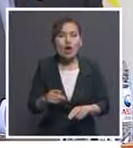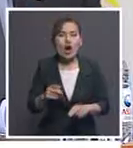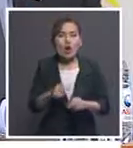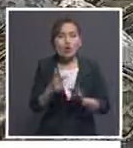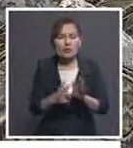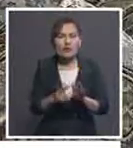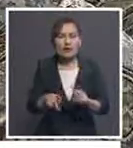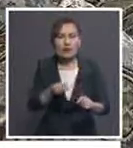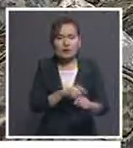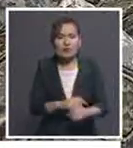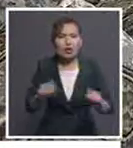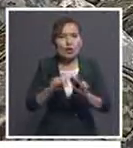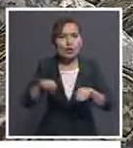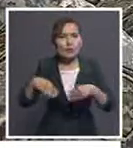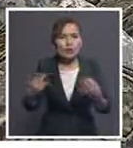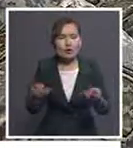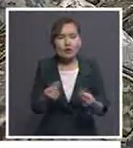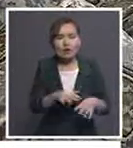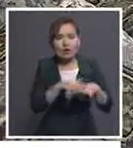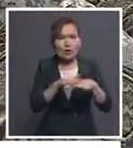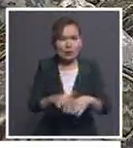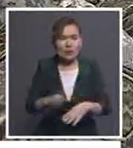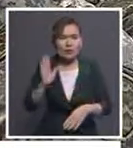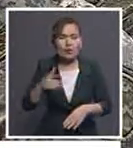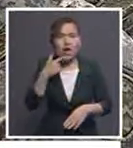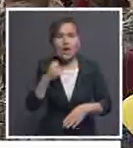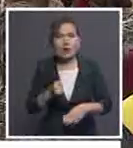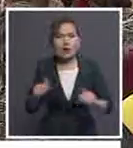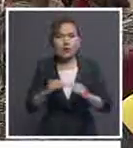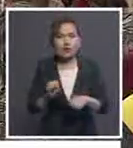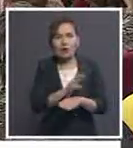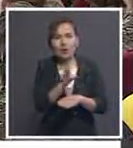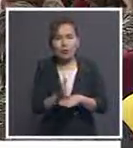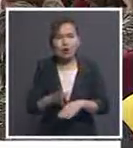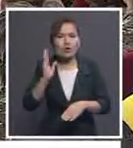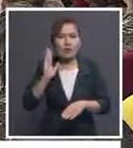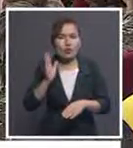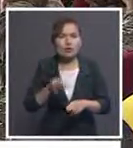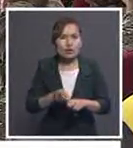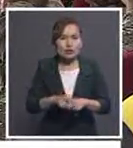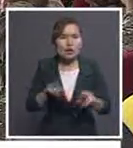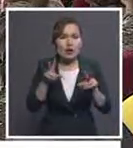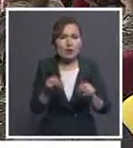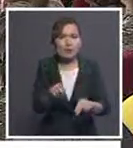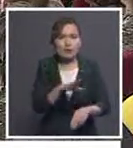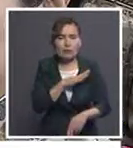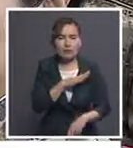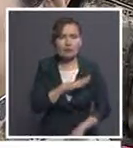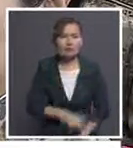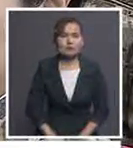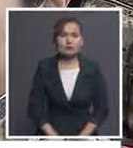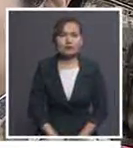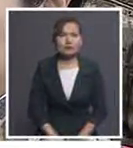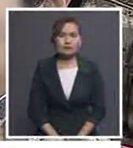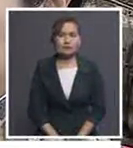есептелінген. Соған сай қаржы да бөлінеді. Ал жоғарыда айтқан әлеуметтік жаңа бағдарлама саптағы азаматтардың пәтерлі болуына одан әрсеп.